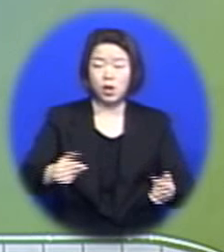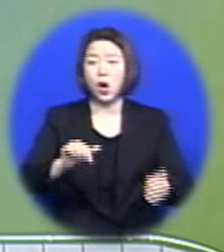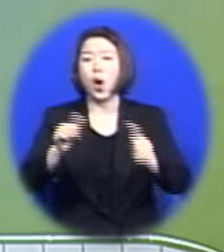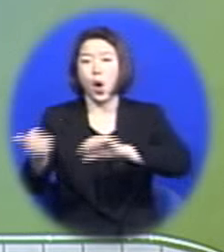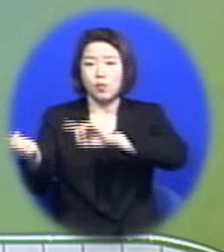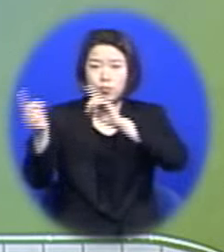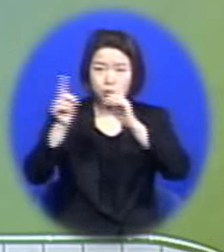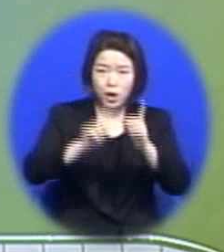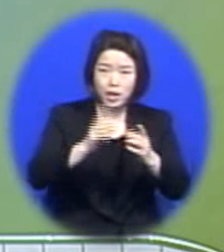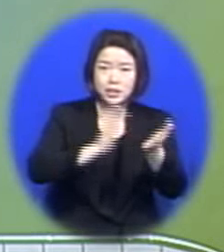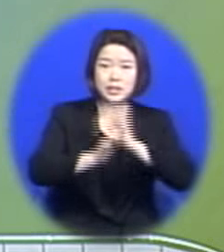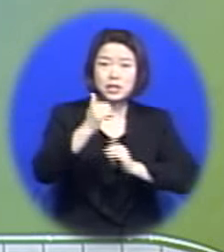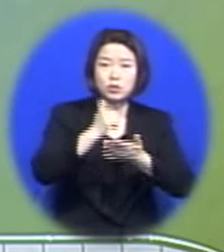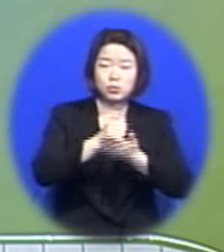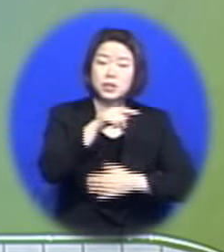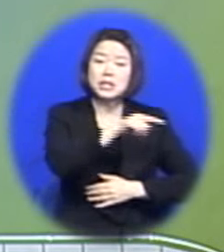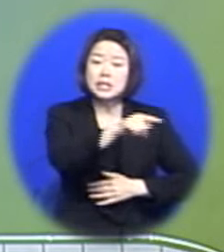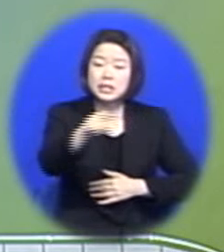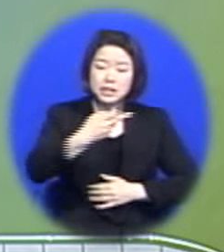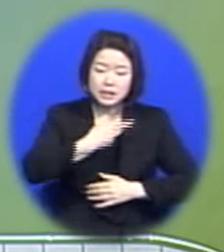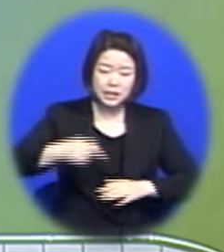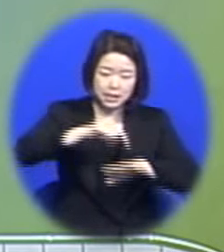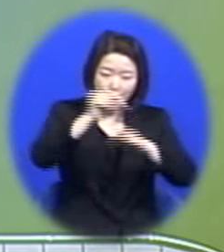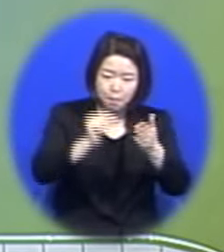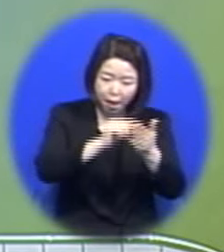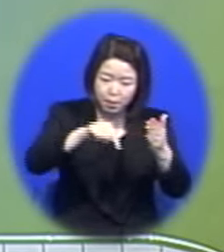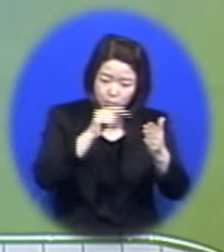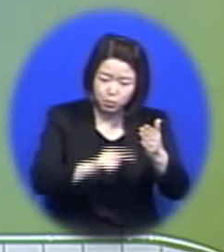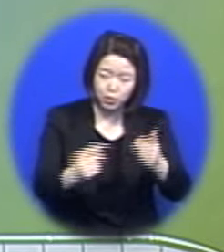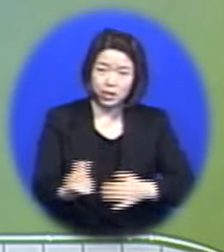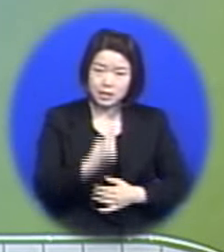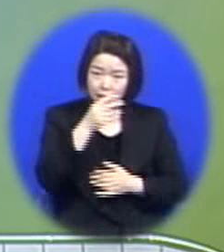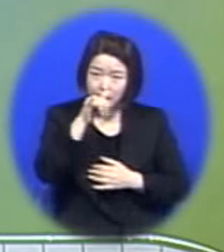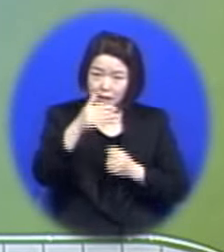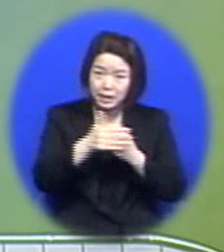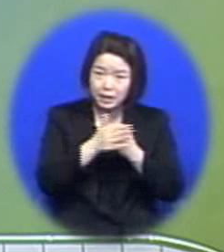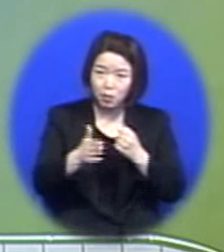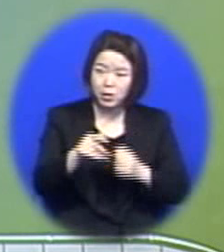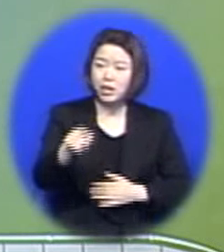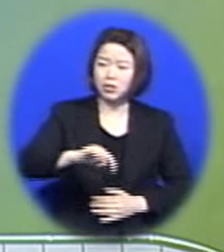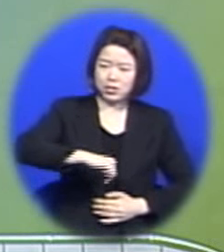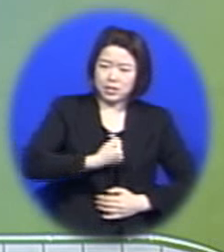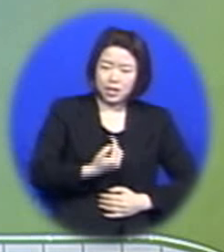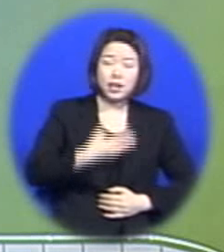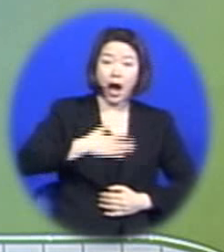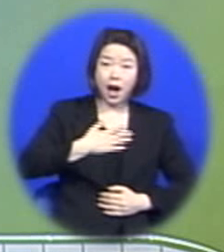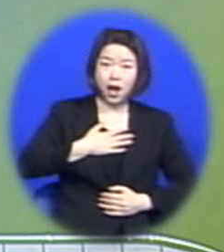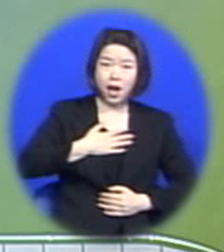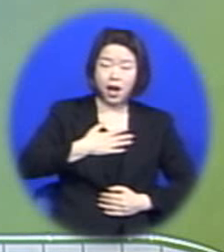부활하신 예수님이 그들 마음속에 정말 살아계시니까 그걸 자기들이 아니까